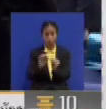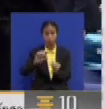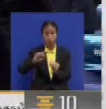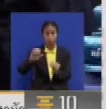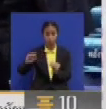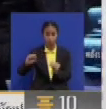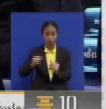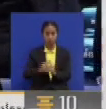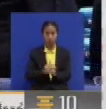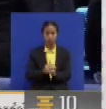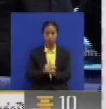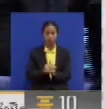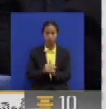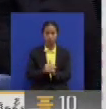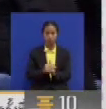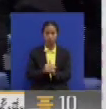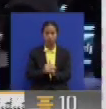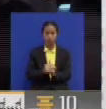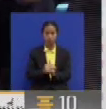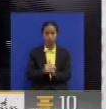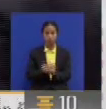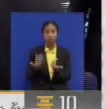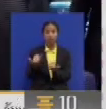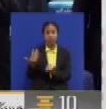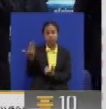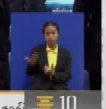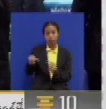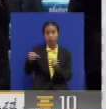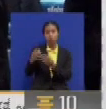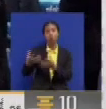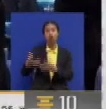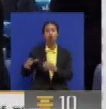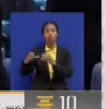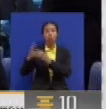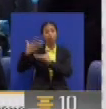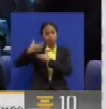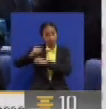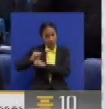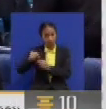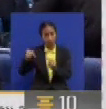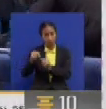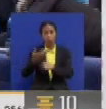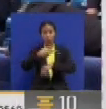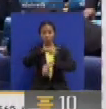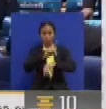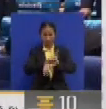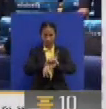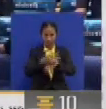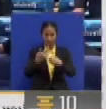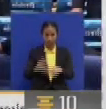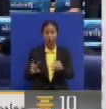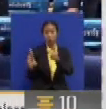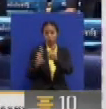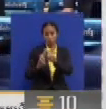ดีลาคุ้นๆใช่ไหม เออท่านมาโทษพวกนี้นะที่ออกมาออกได้ออกเดทวันนี้นะ ค่ะ เป็น